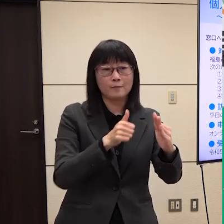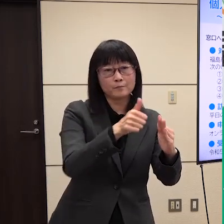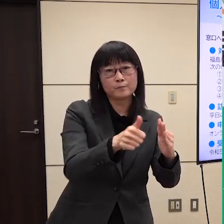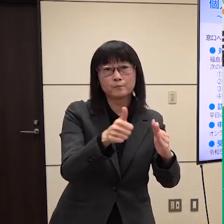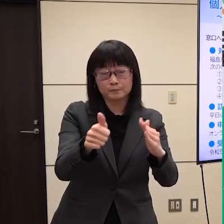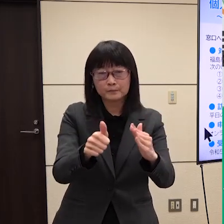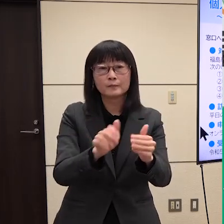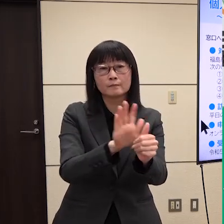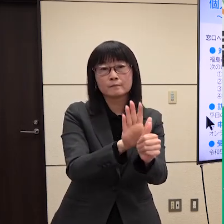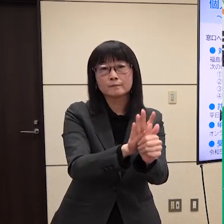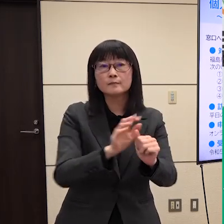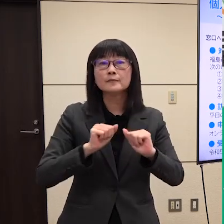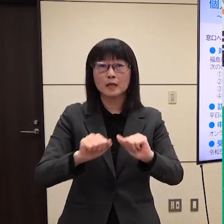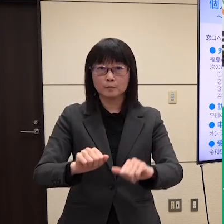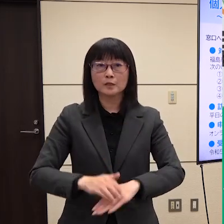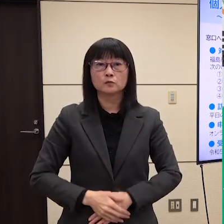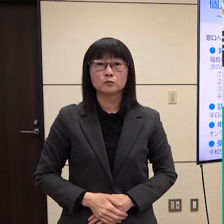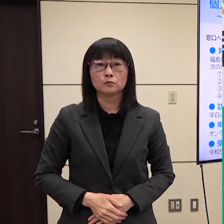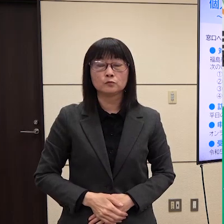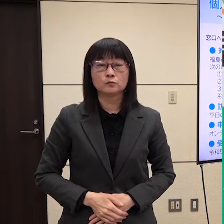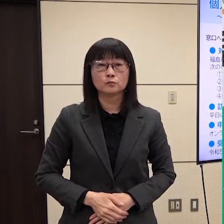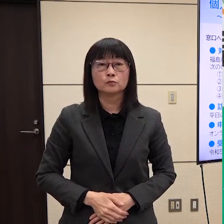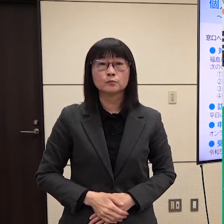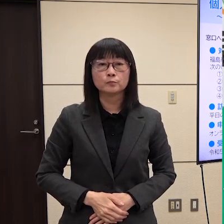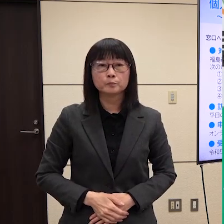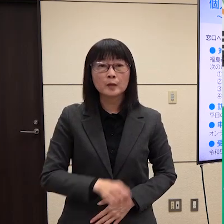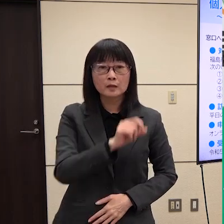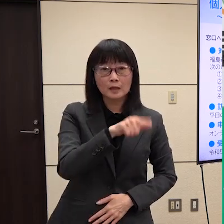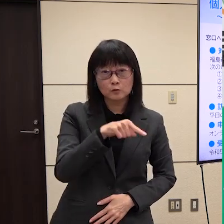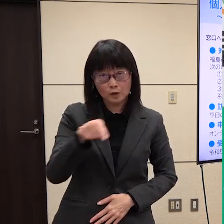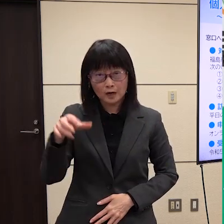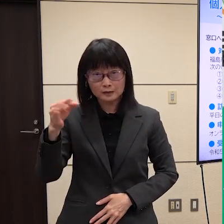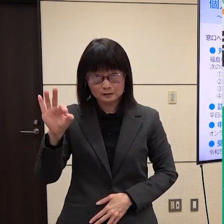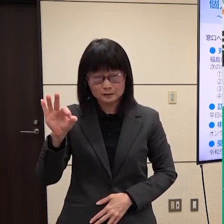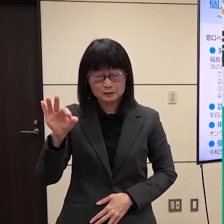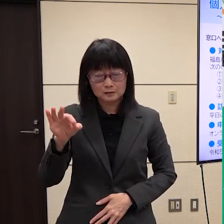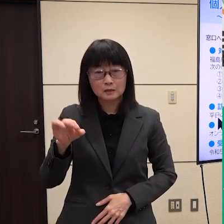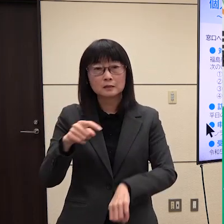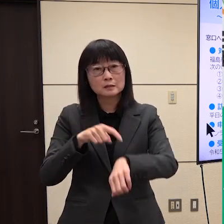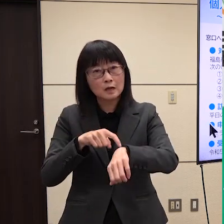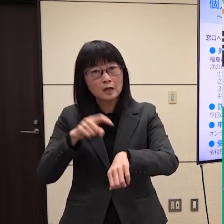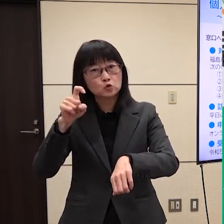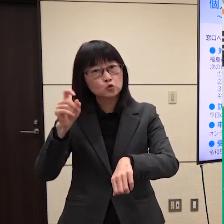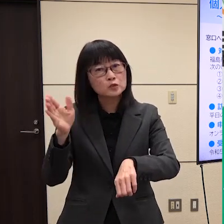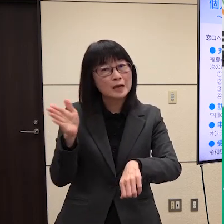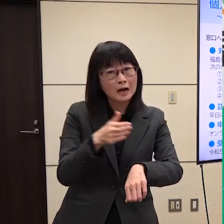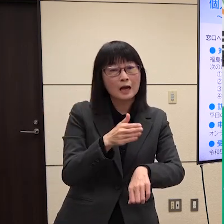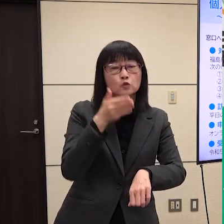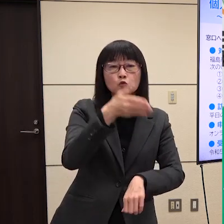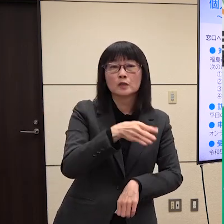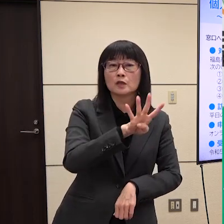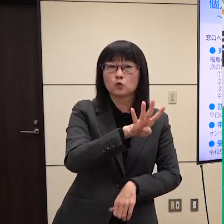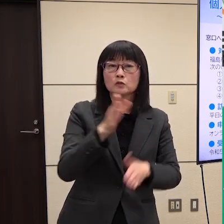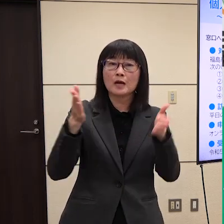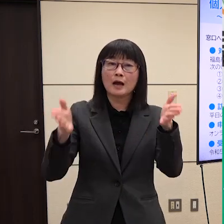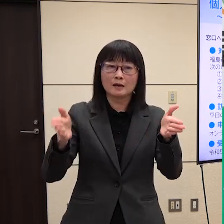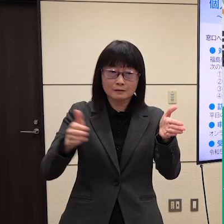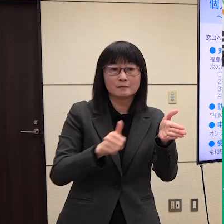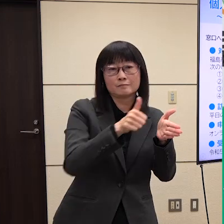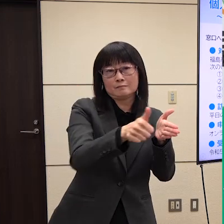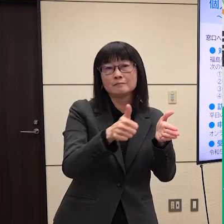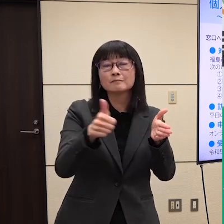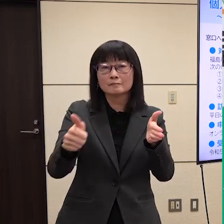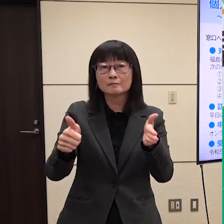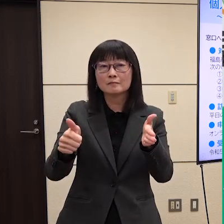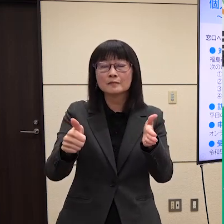。訪問は平日の10時から4時の間、申し込みはオンライン